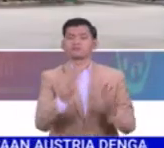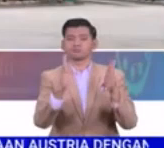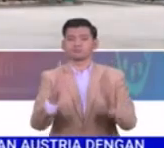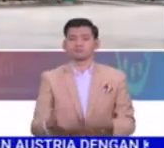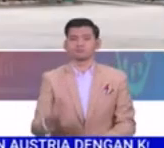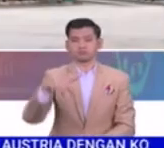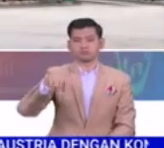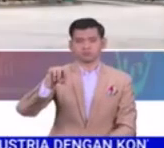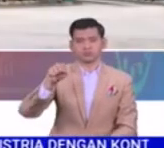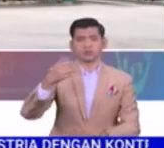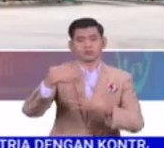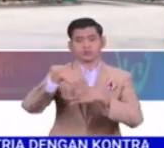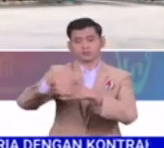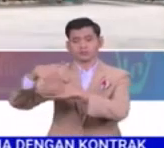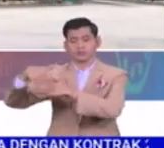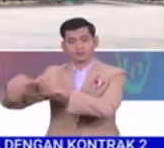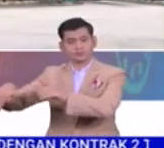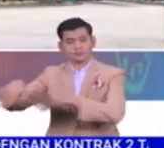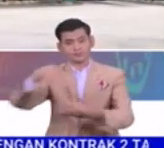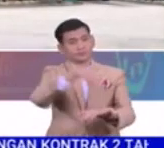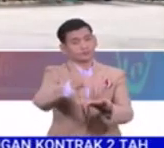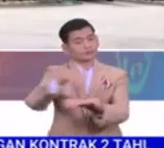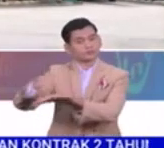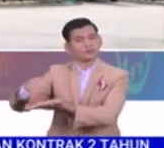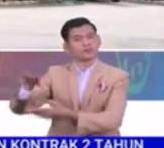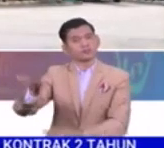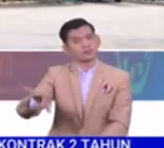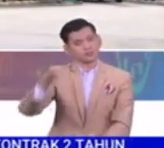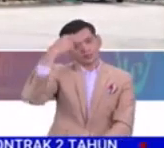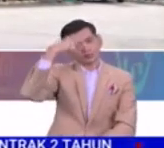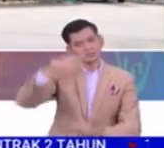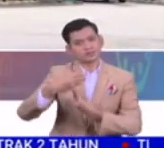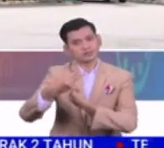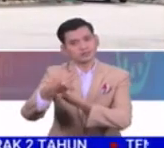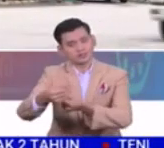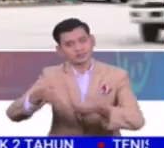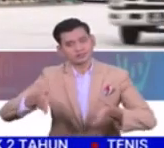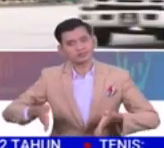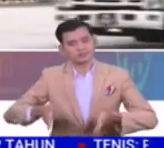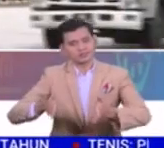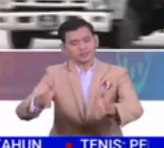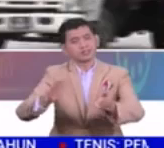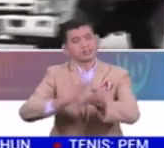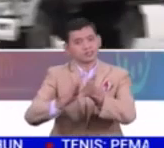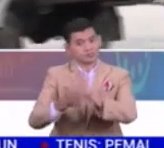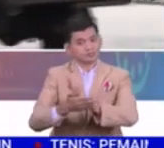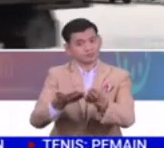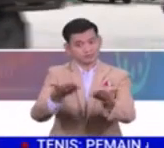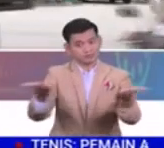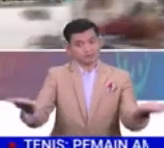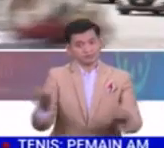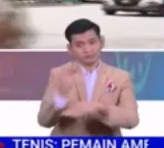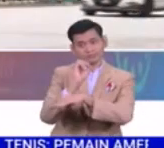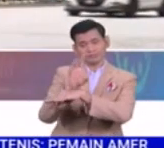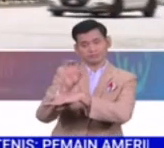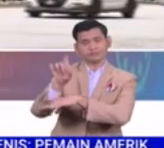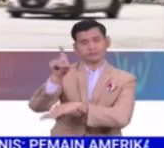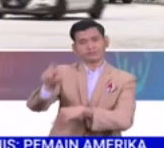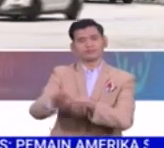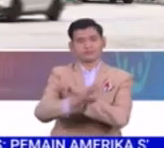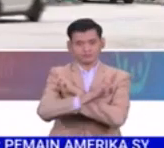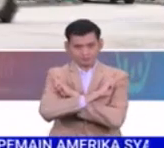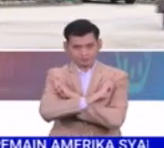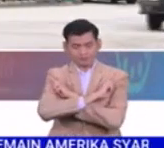telah ditempatkan di lokasi terpilih bagi melancarkan lagi aliran trafik. Apapun, anda dinasihatkan untuk berhenti